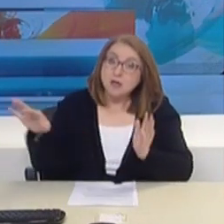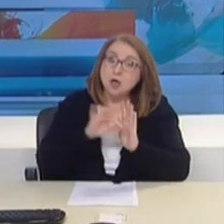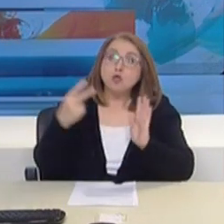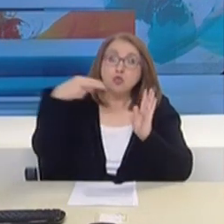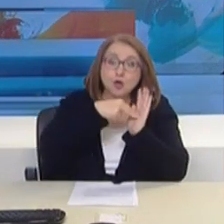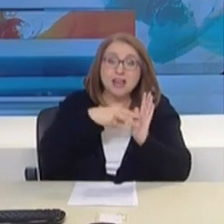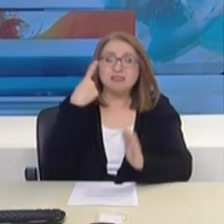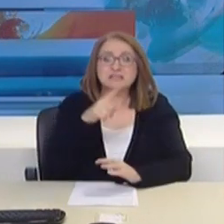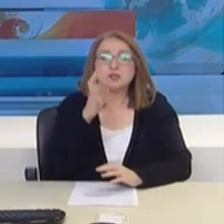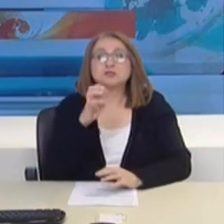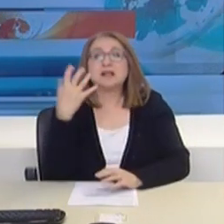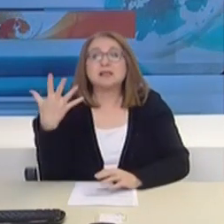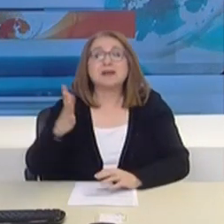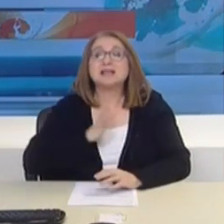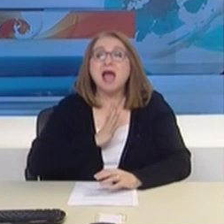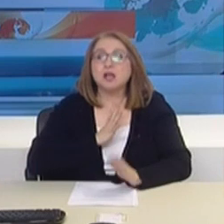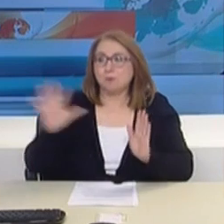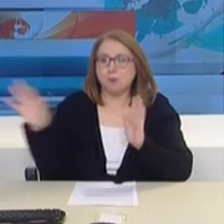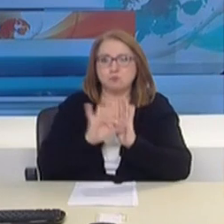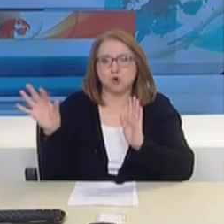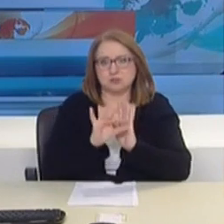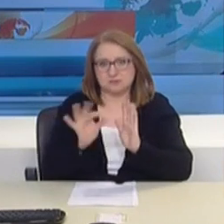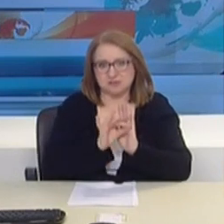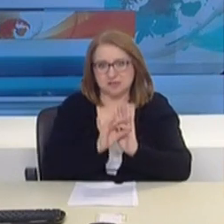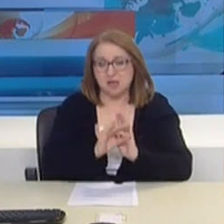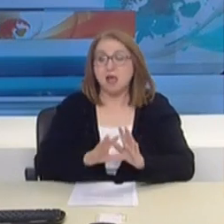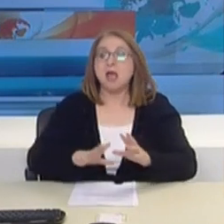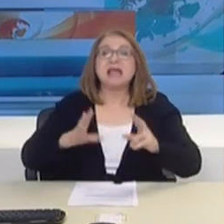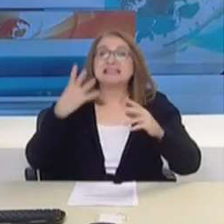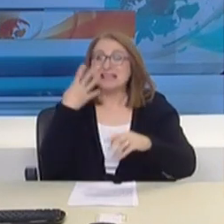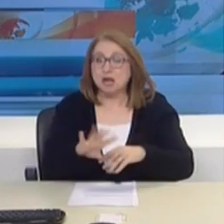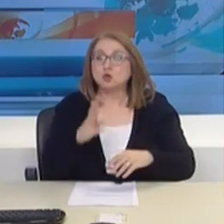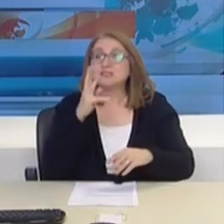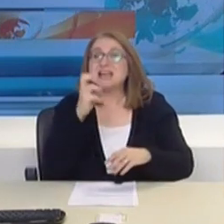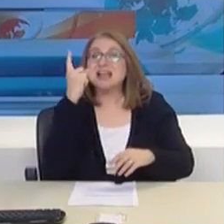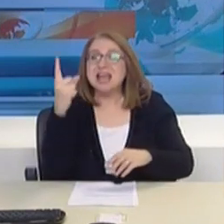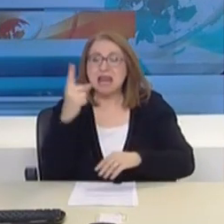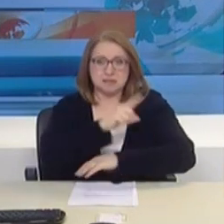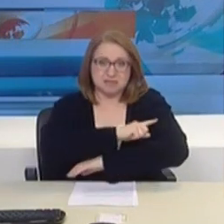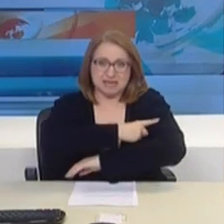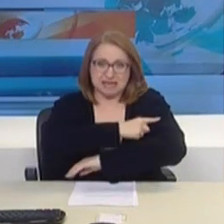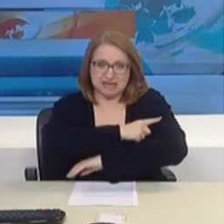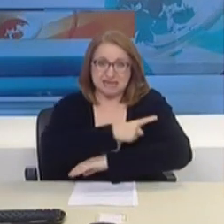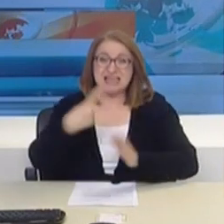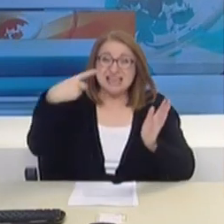2.145 προσλήψεις και πιο αναλυτικά 431 γιατροί και